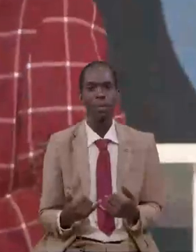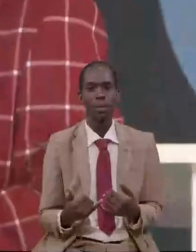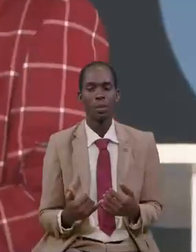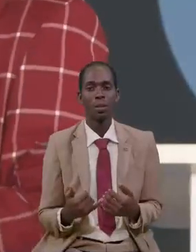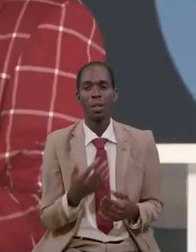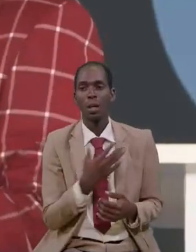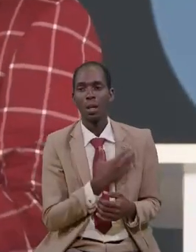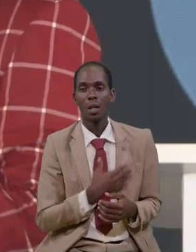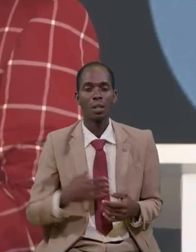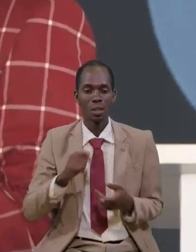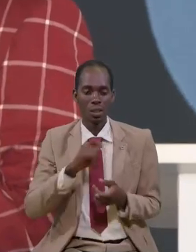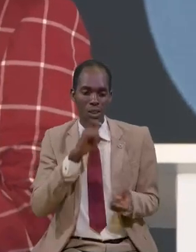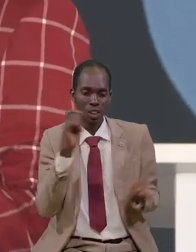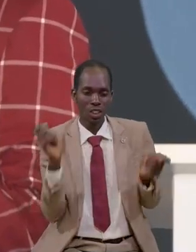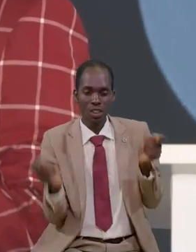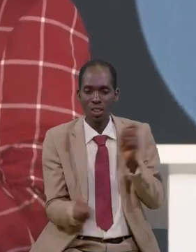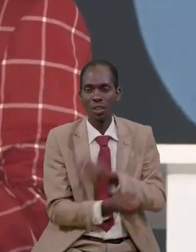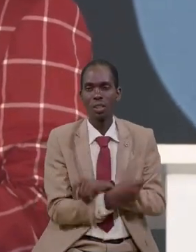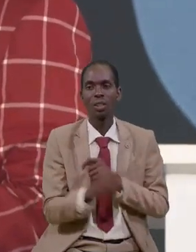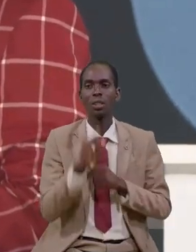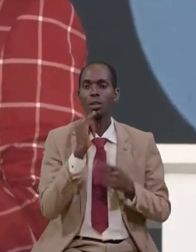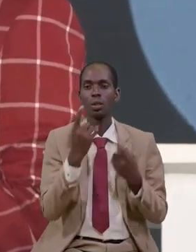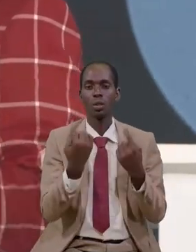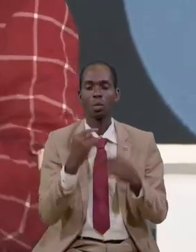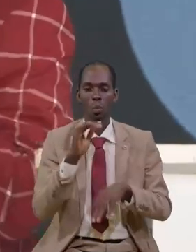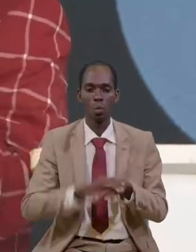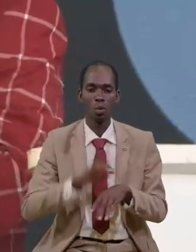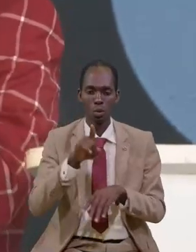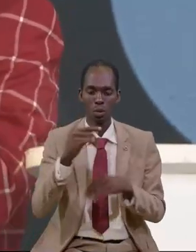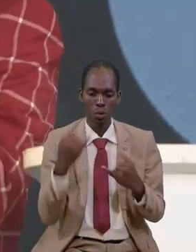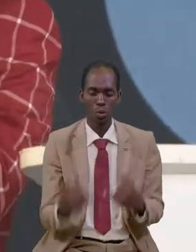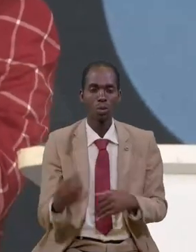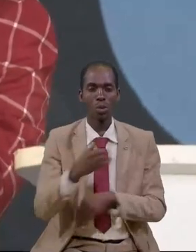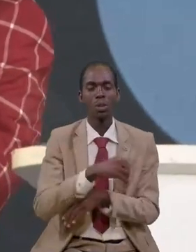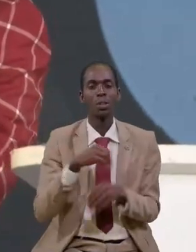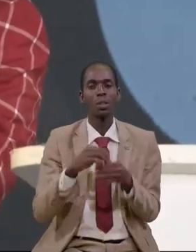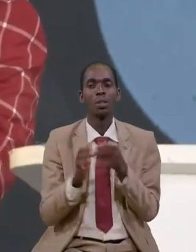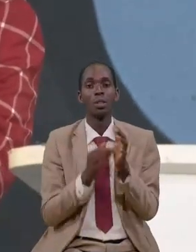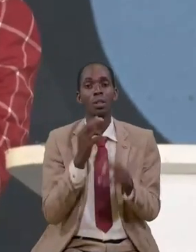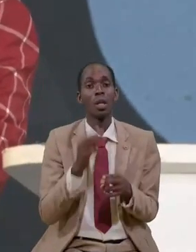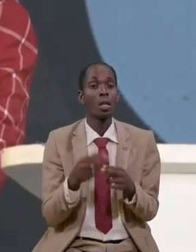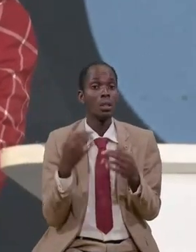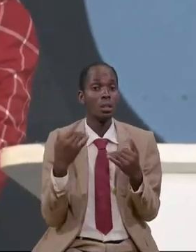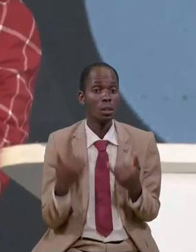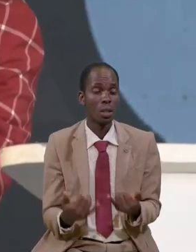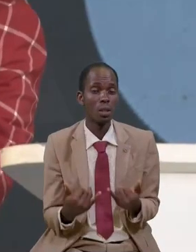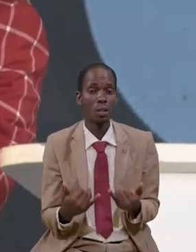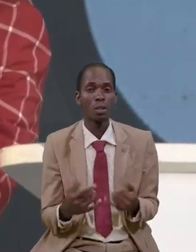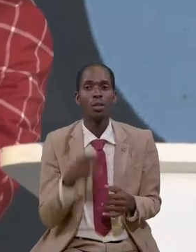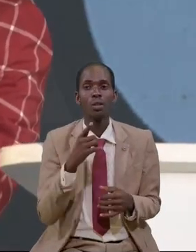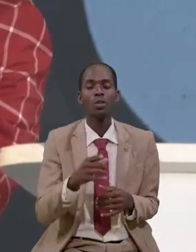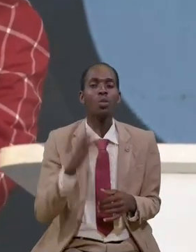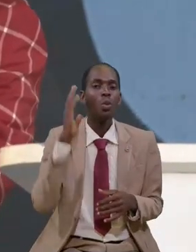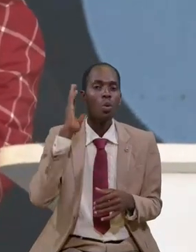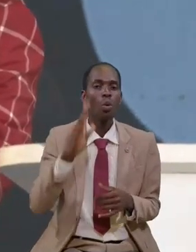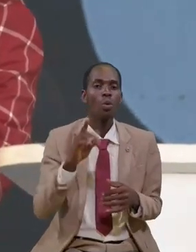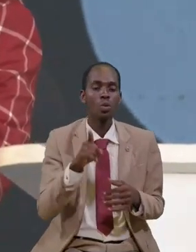Un changement, une transformation viendra sur toi aujourd'hui. Maintenant, tu